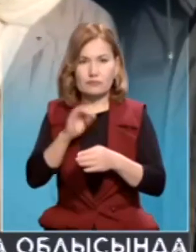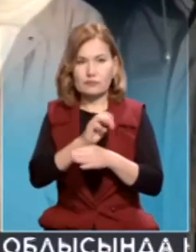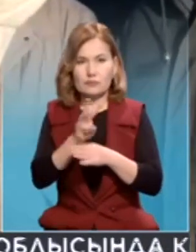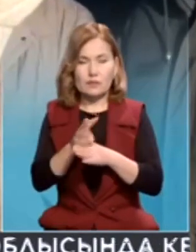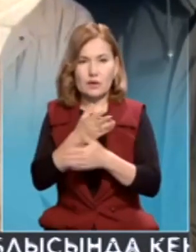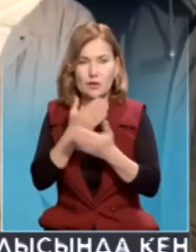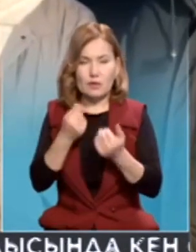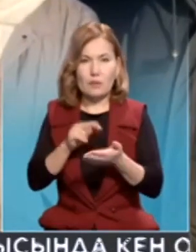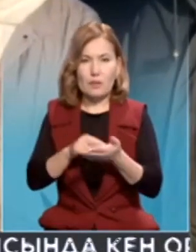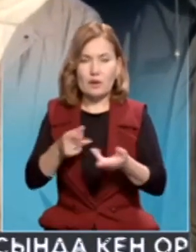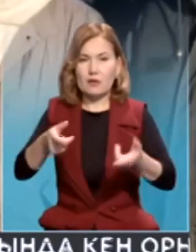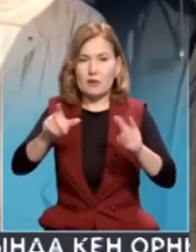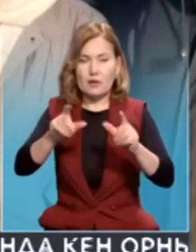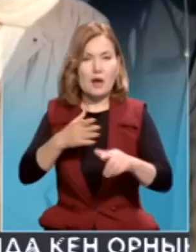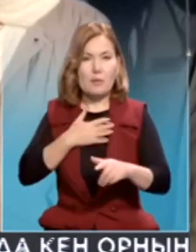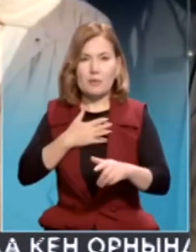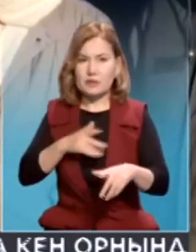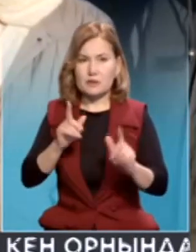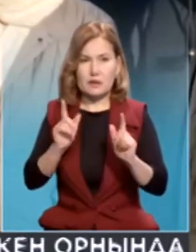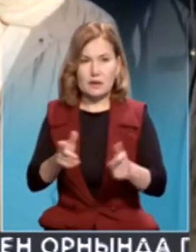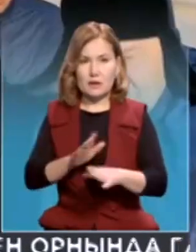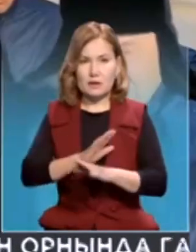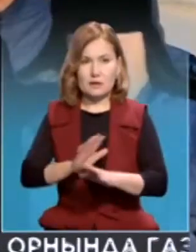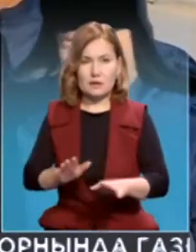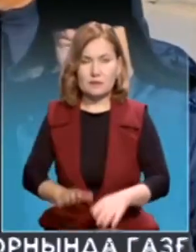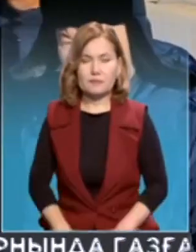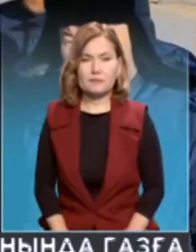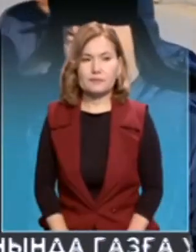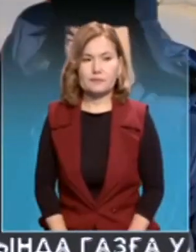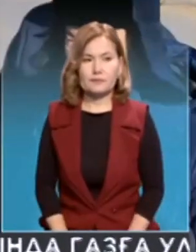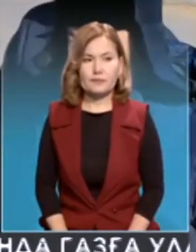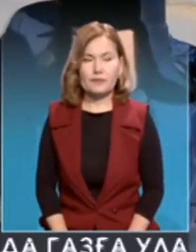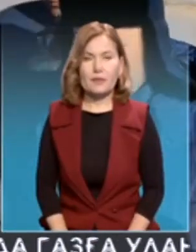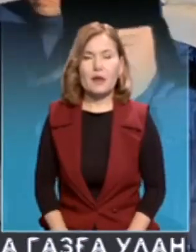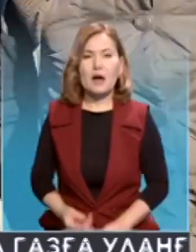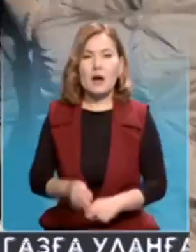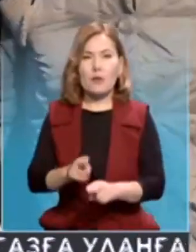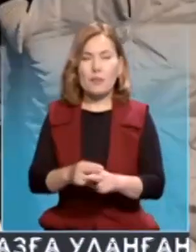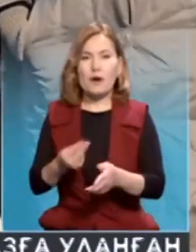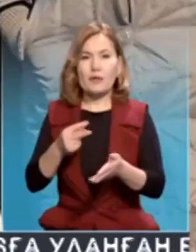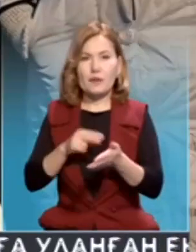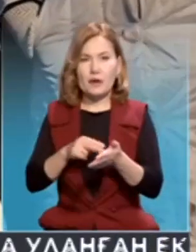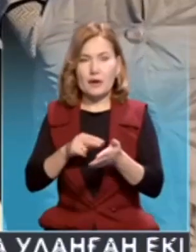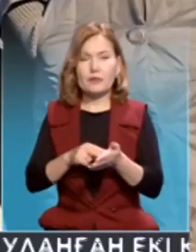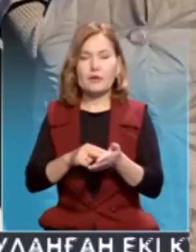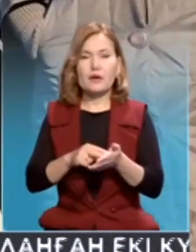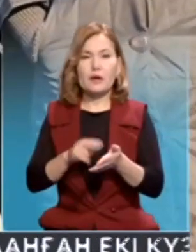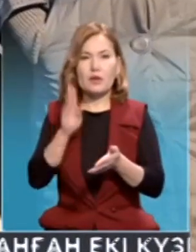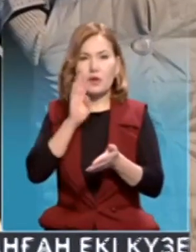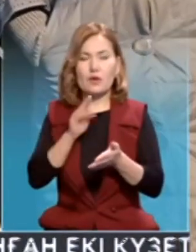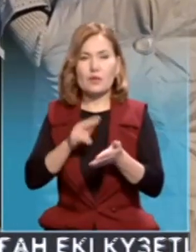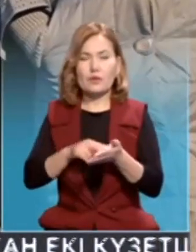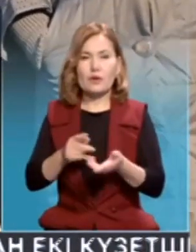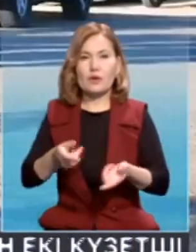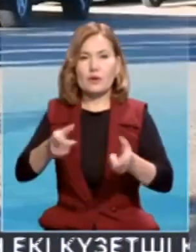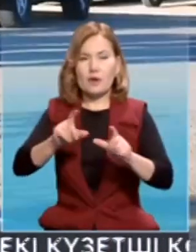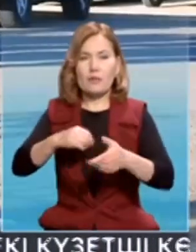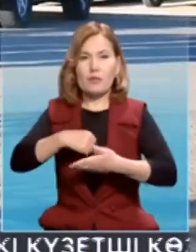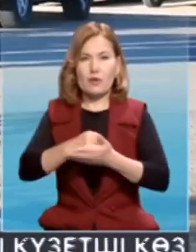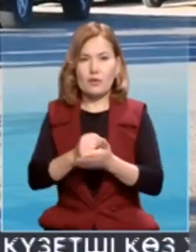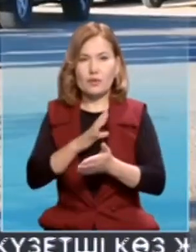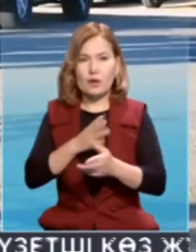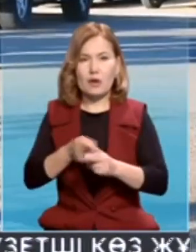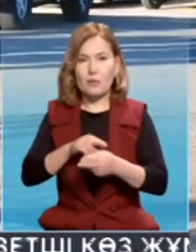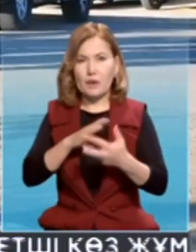мына бағаны көтеріп отыр. Біз оған түбегейлі қарсымыз. Алайда тарифті бекіткен құзырлы мекеме басшысы шешімдердің заңға сай екенін алға